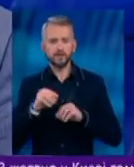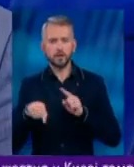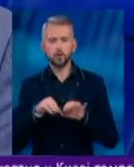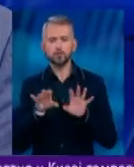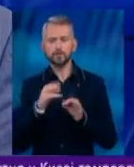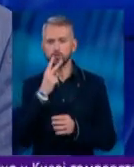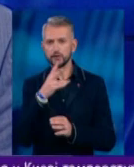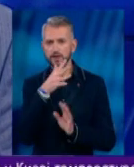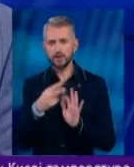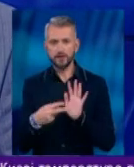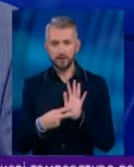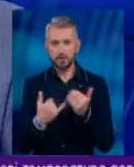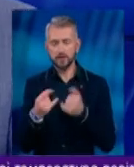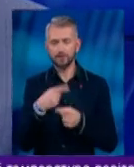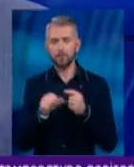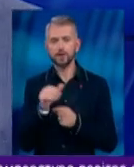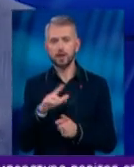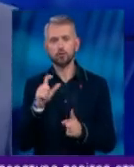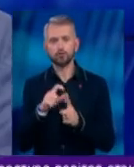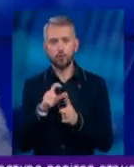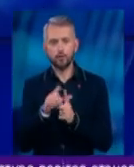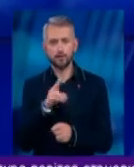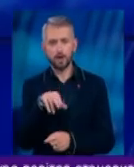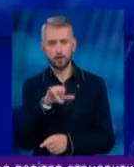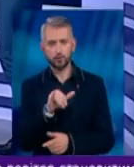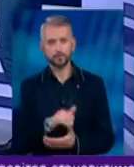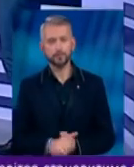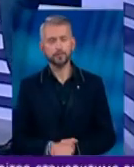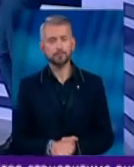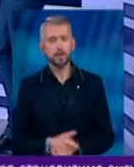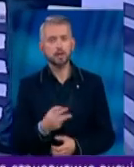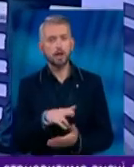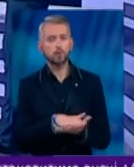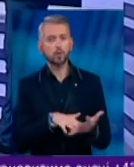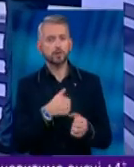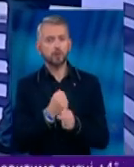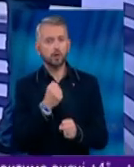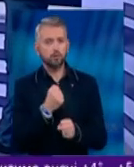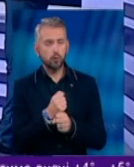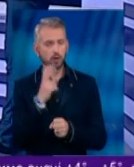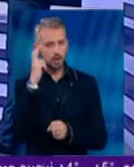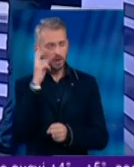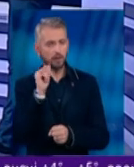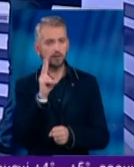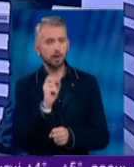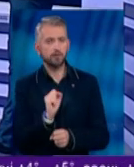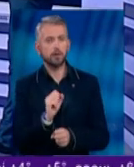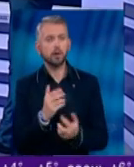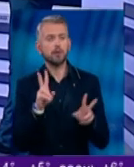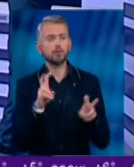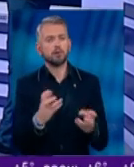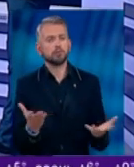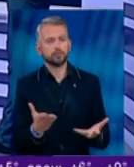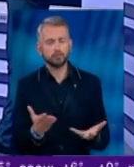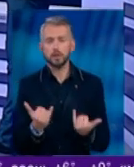дивіться о 19:00. Зараз повертаю слово своєму колезі Владиславу Красніцькому для продовження програми «Київ Лайв». Влади, вже про що саме зараз будете говорити?